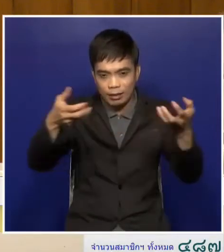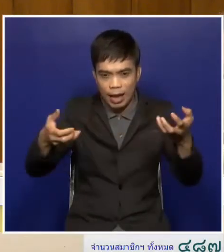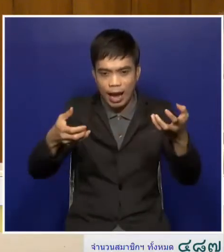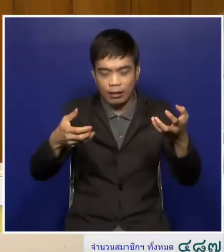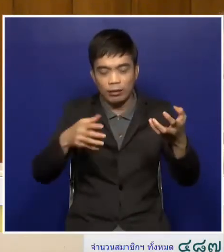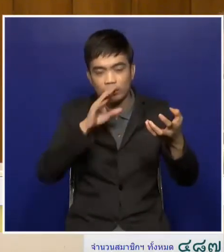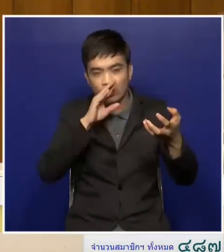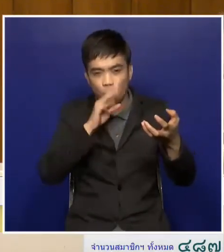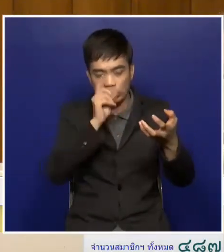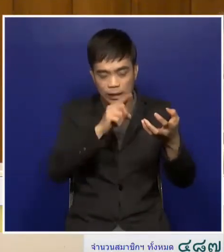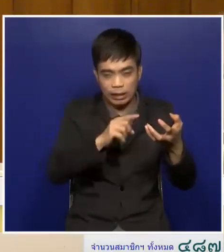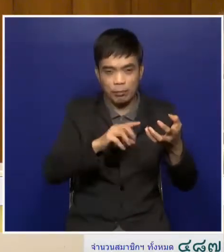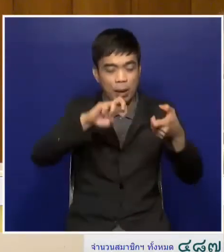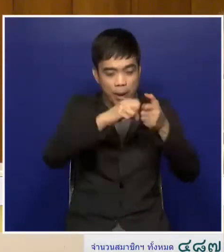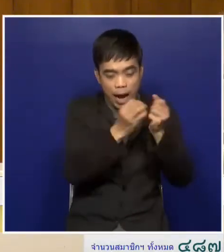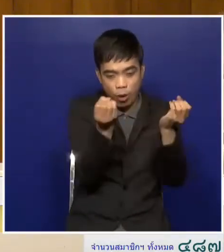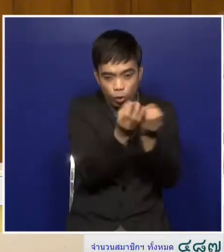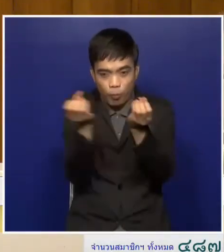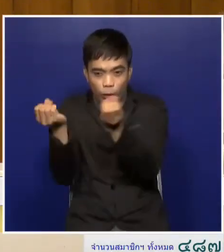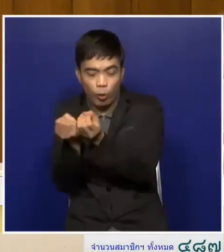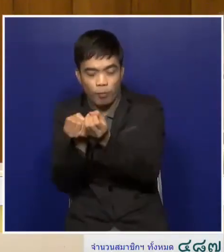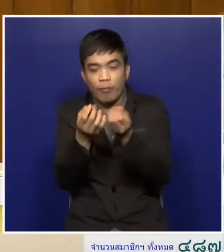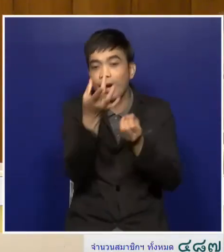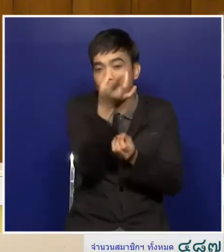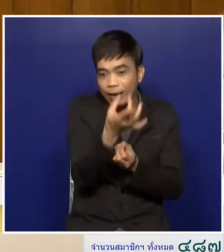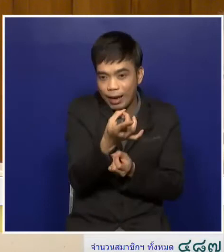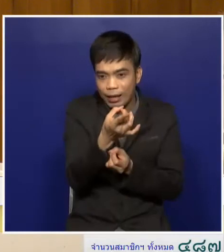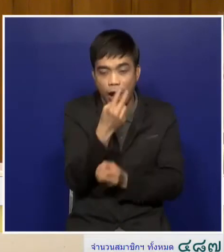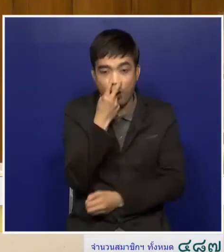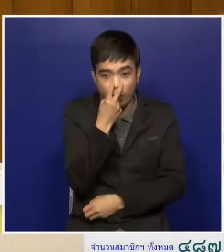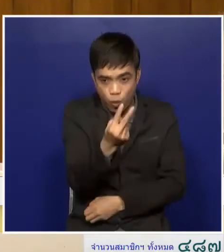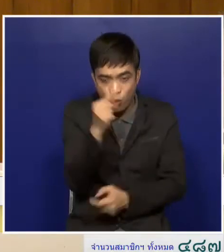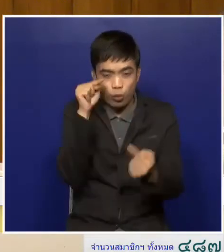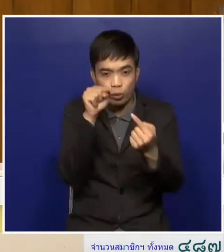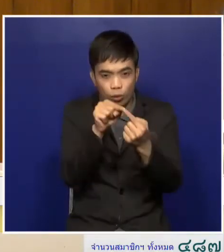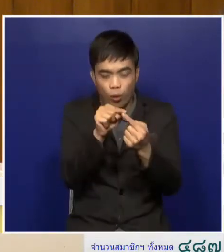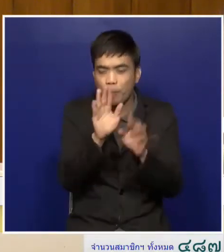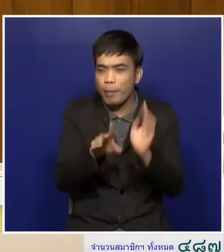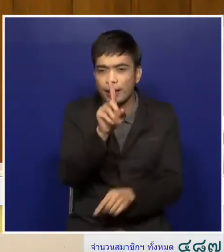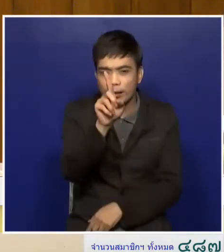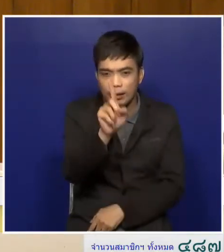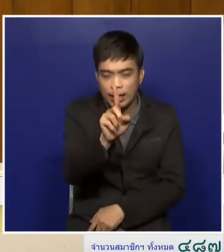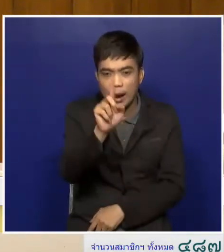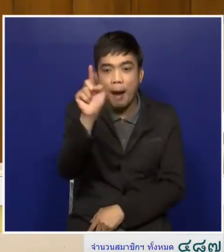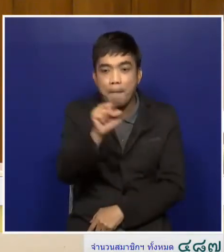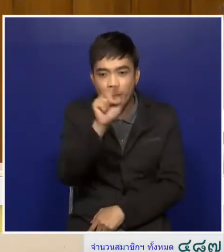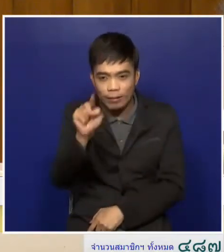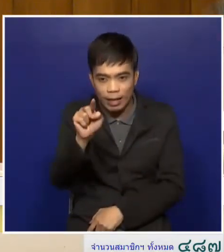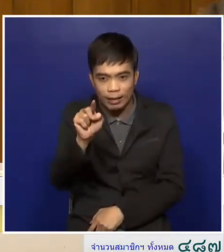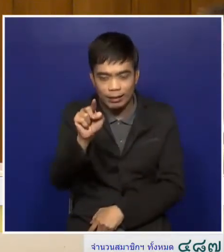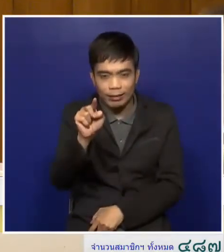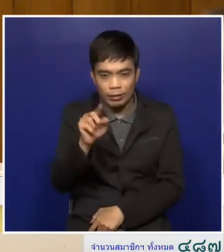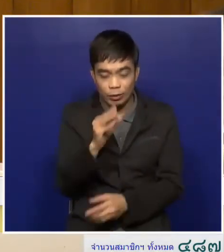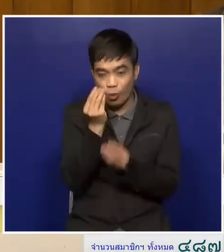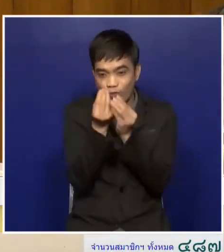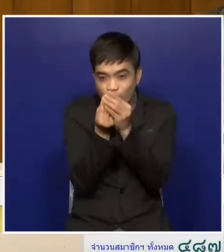กว่าจร ๆ ค Delta 9 ทีสีให้แยกกที่ 1% เป็นหัก เพระฉะนั้นในช่